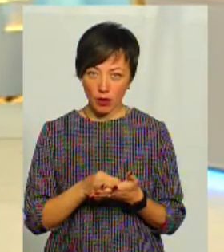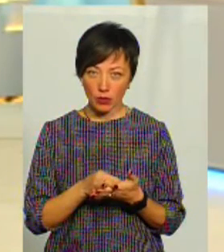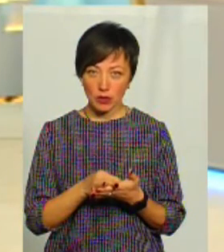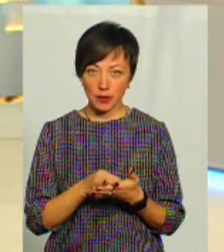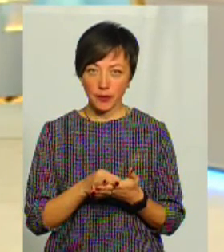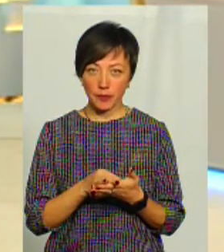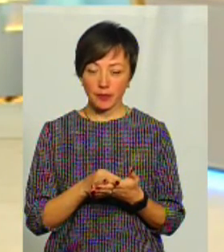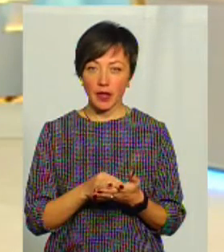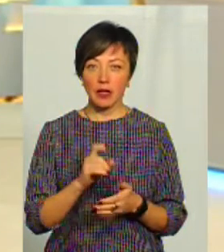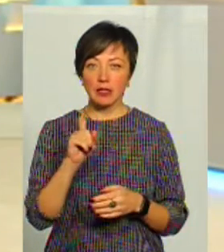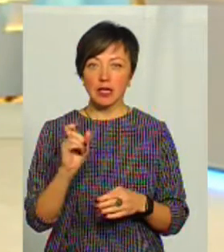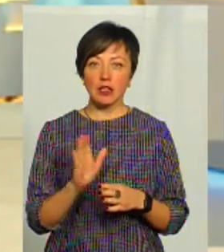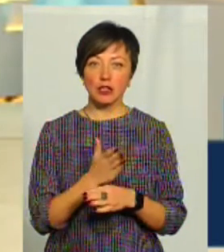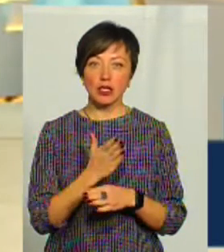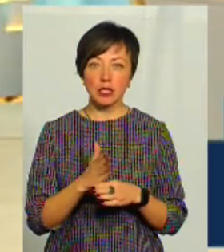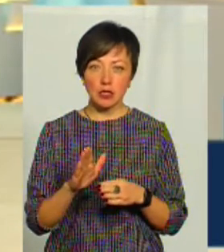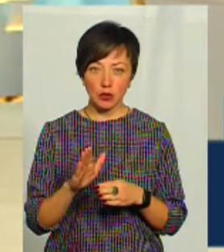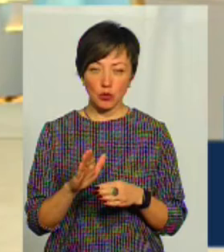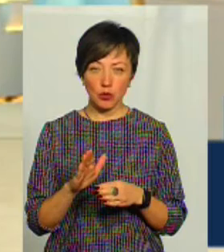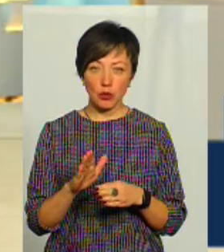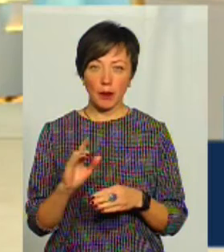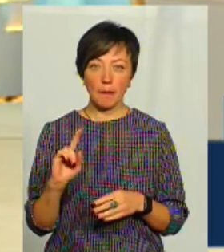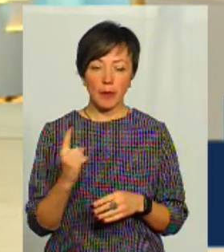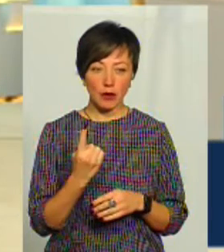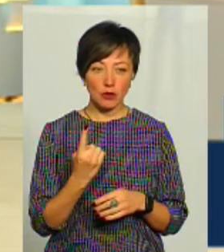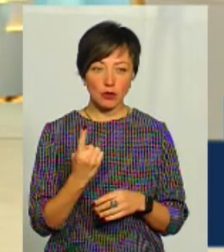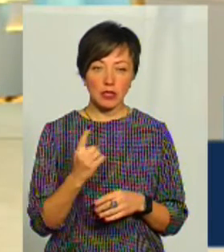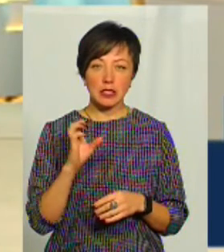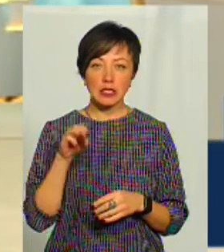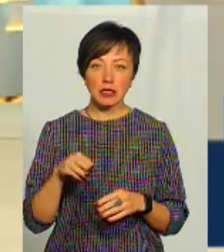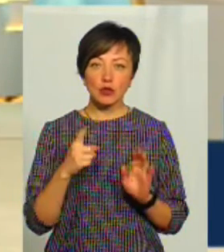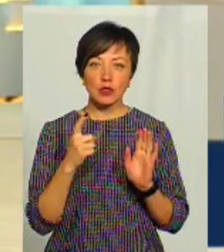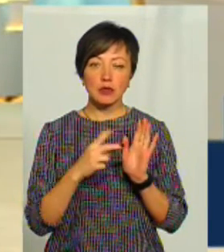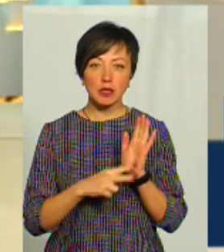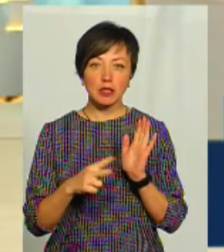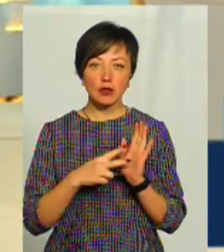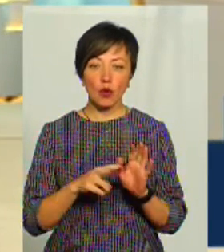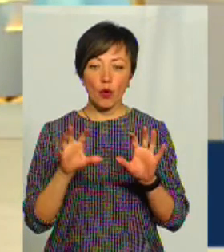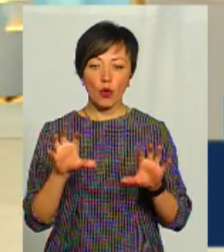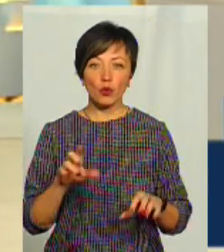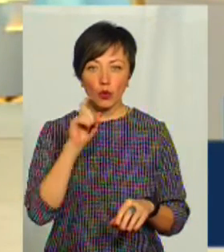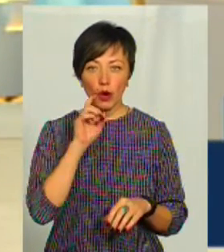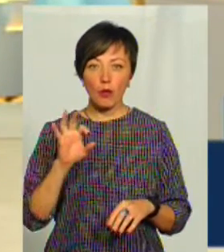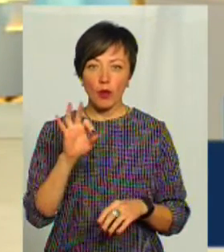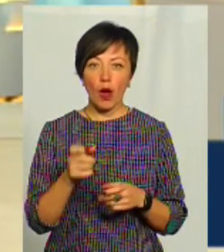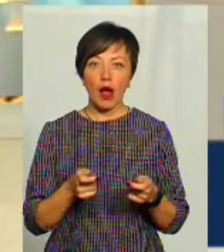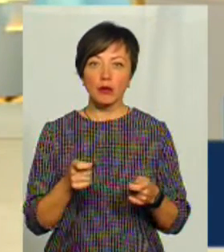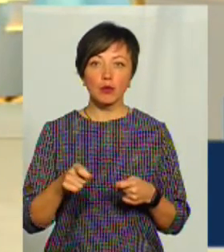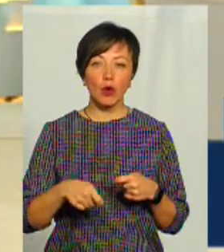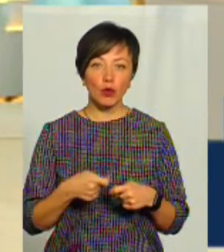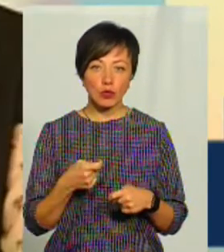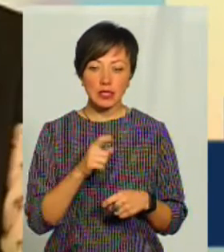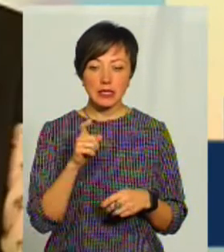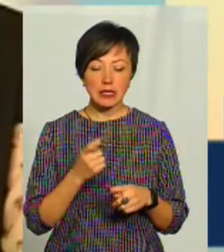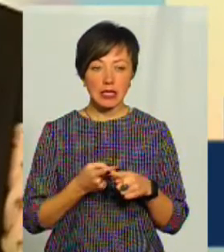відповідальності за частиною першої статті 77 Кодексу України про адмінправопорушення.